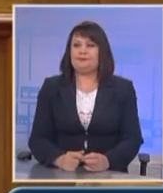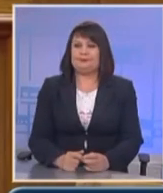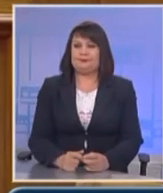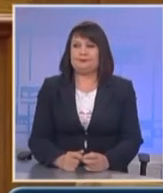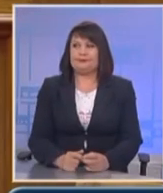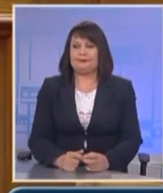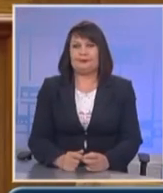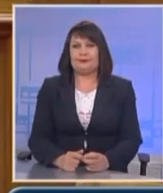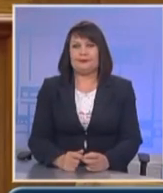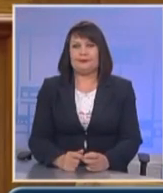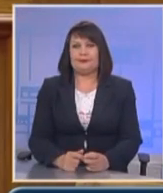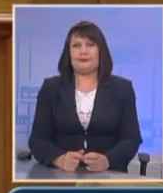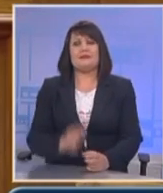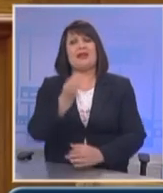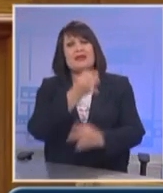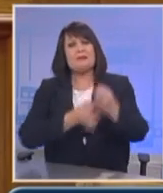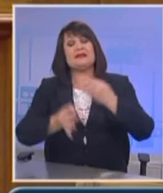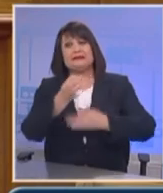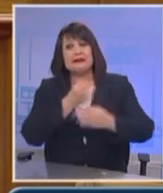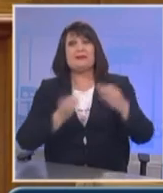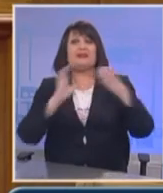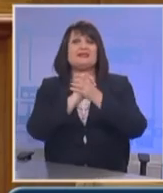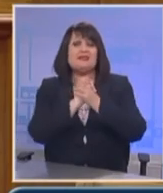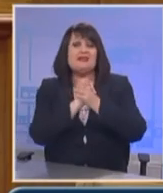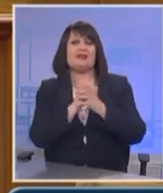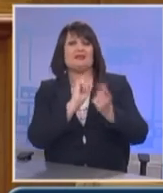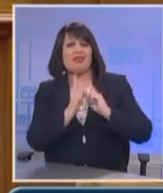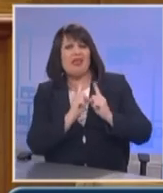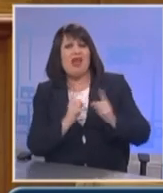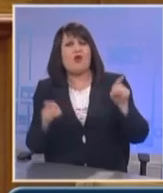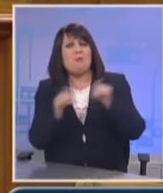Μας μιλήσατε πάρα πολύ για τη συνένεση και το διάλογο